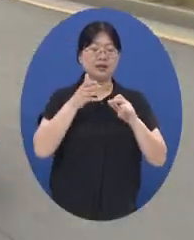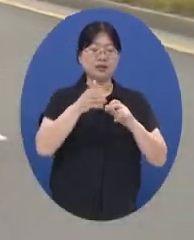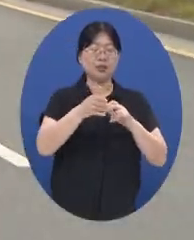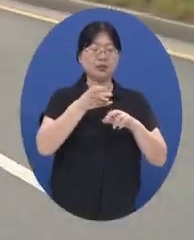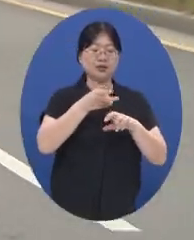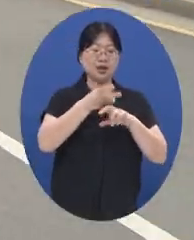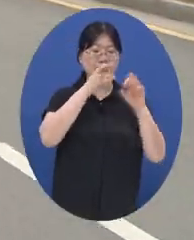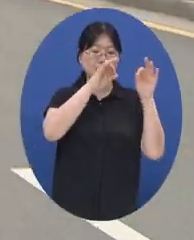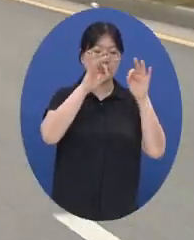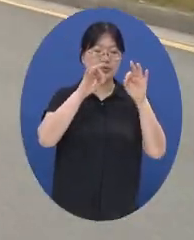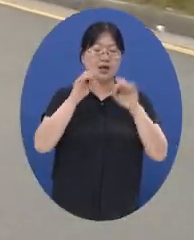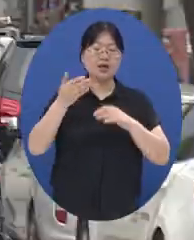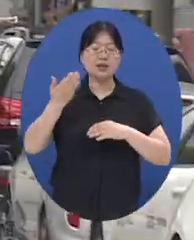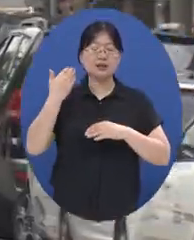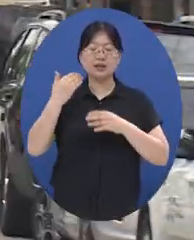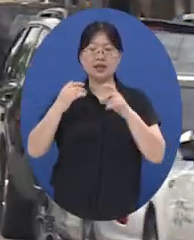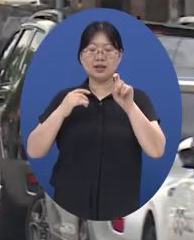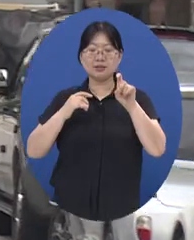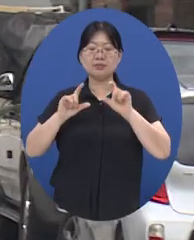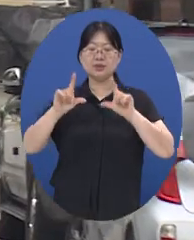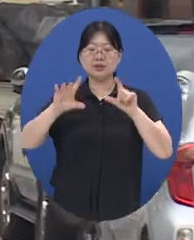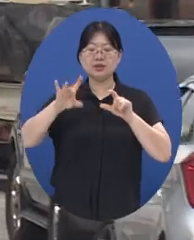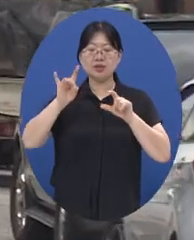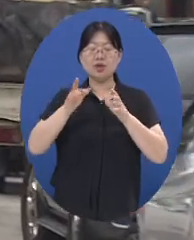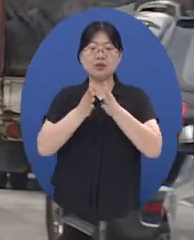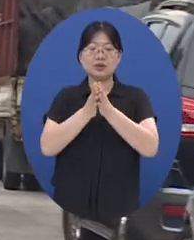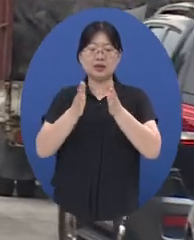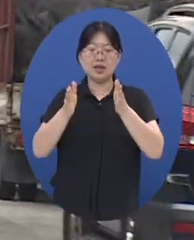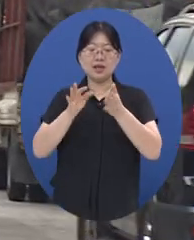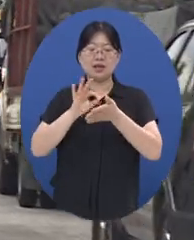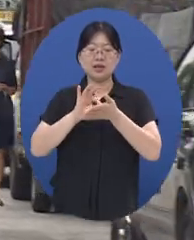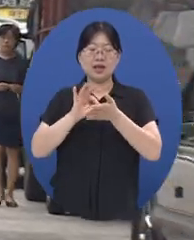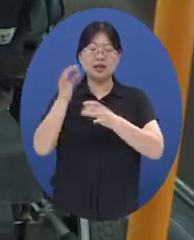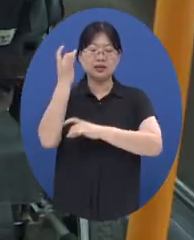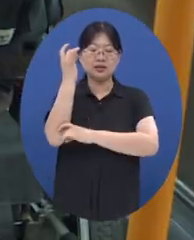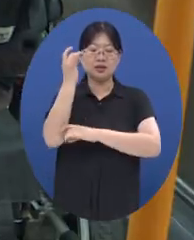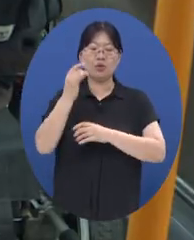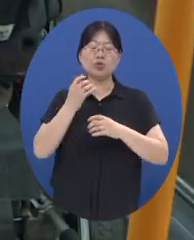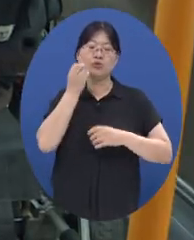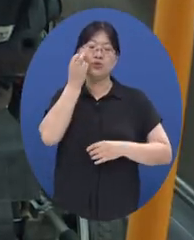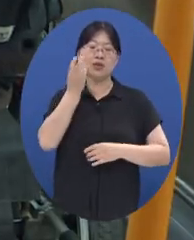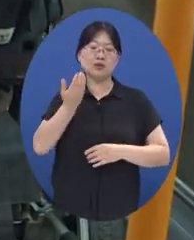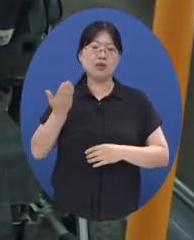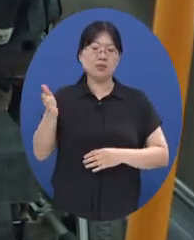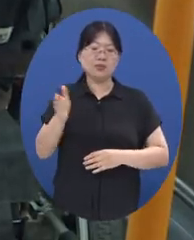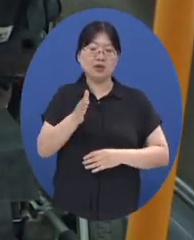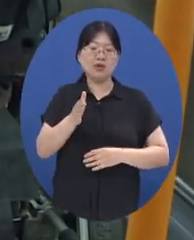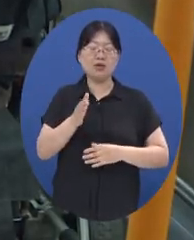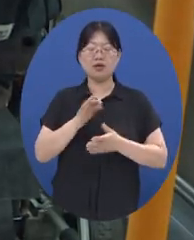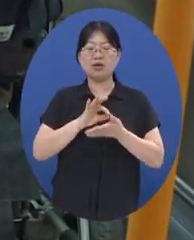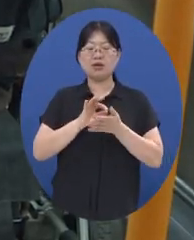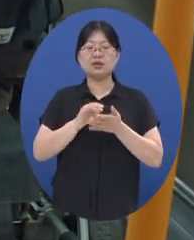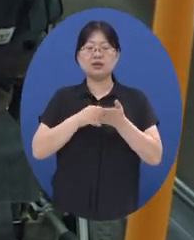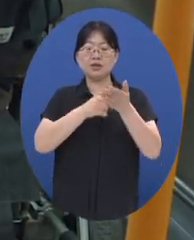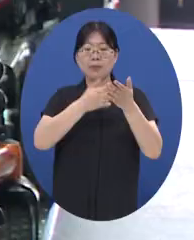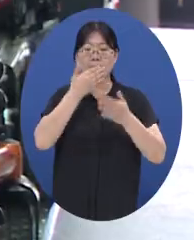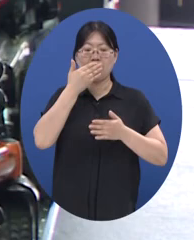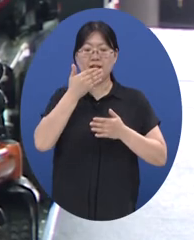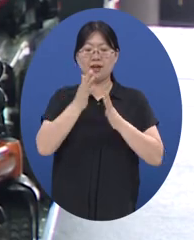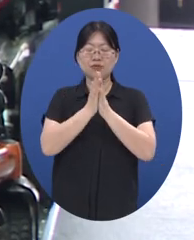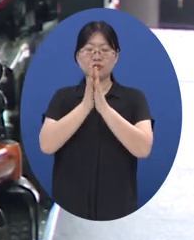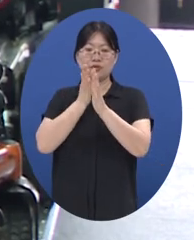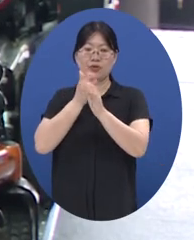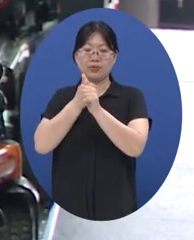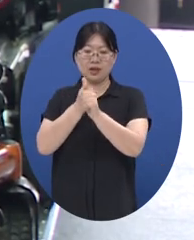장애인 전용 차량은 지난 10일 첫 운행에 들어갔고 사용일 기준으로 두달 전부터 신청하면 됩니다. 선착순으로 접수되고